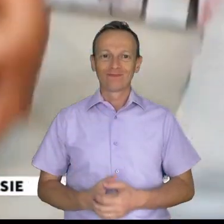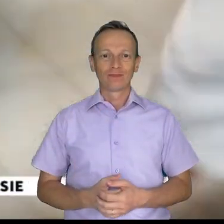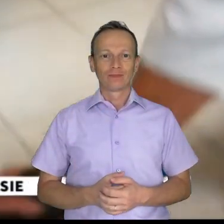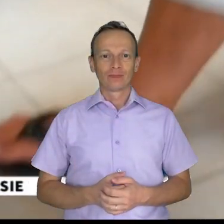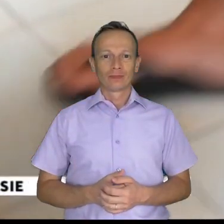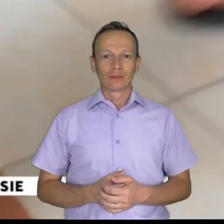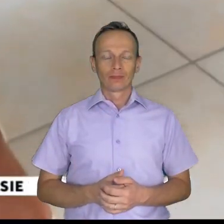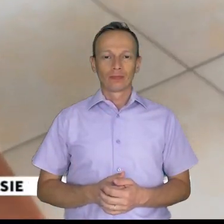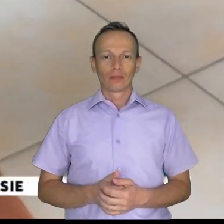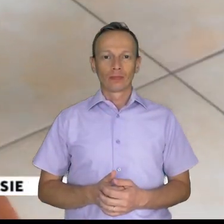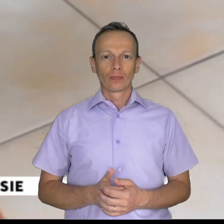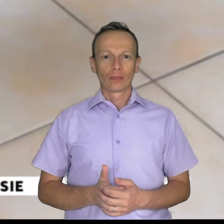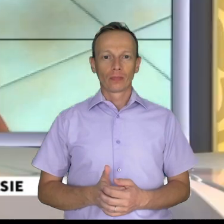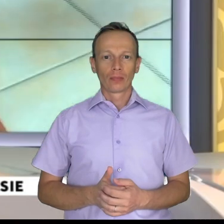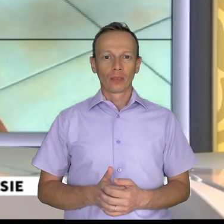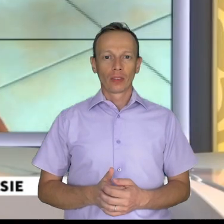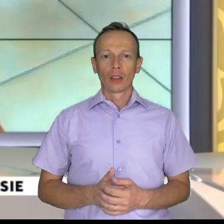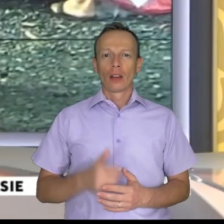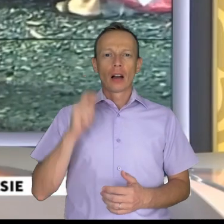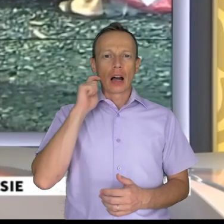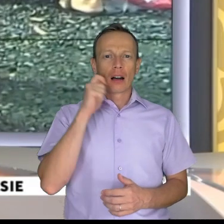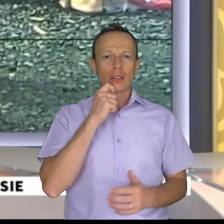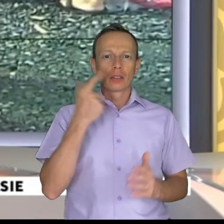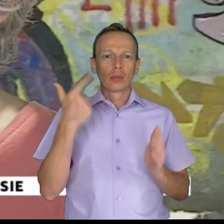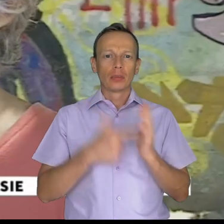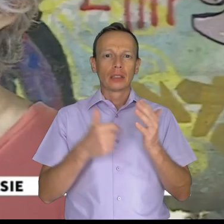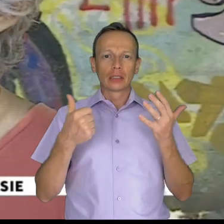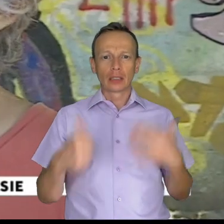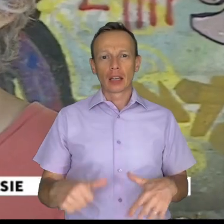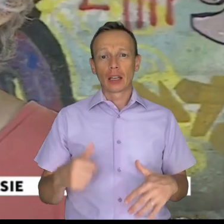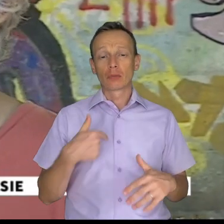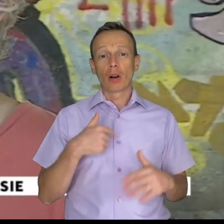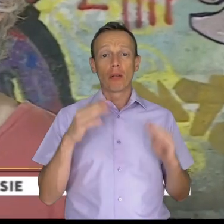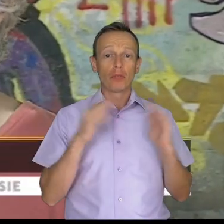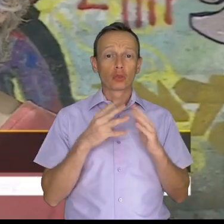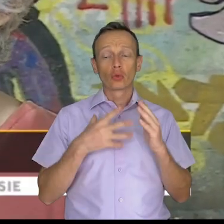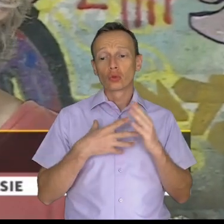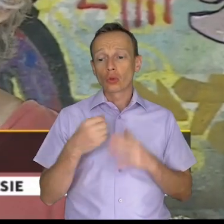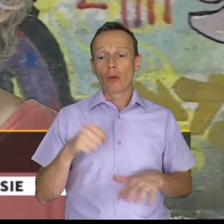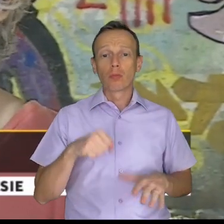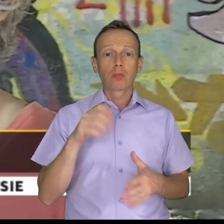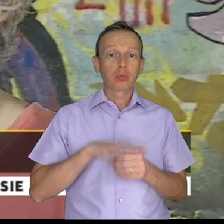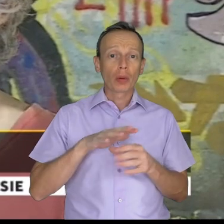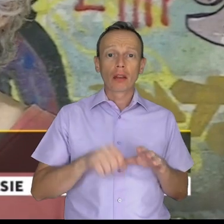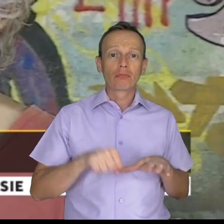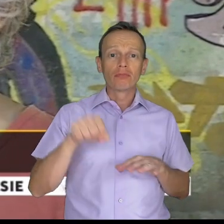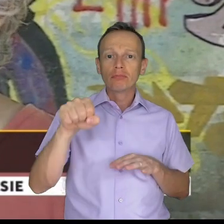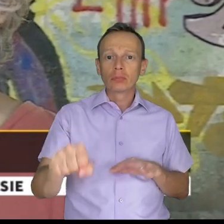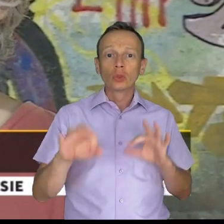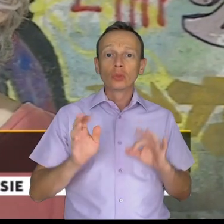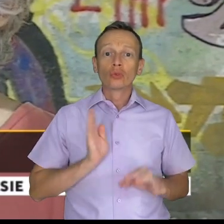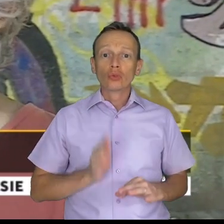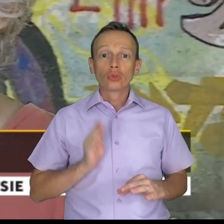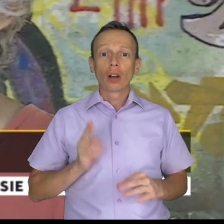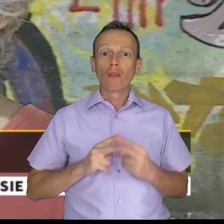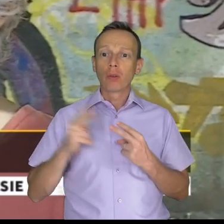voulu en parler à Brigitte Olivier et Mirko Vanfo. En avril 2016, je suis sortie de chez moi pour déposer les poubelles.